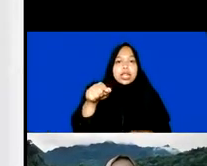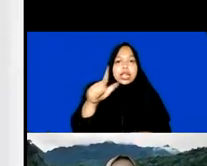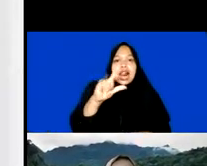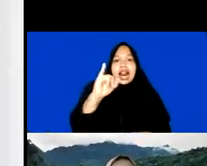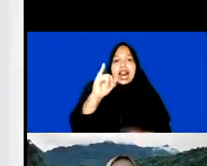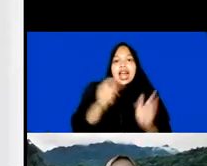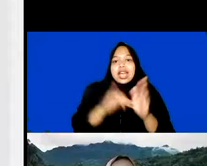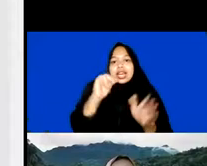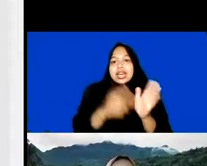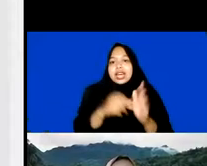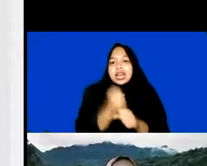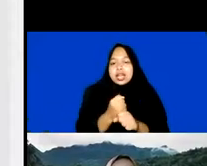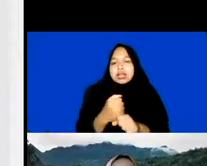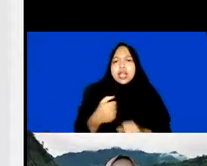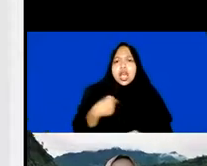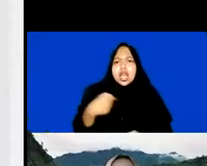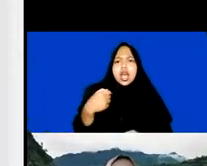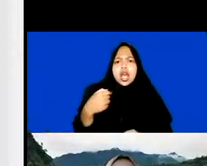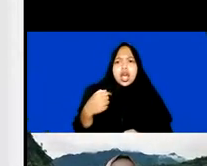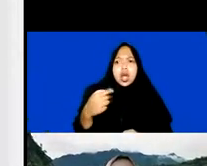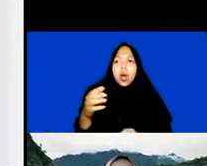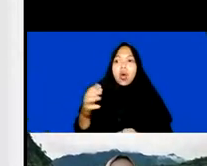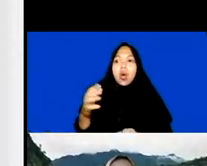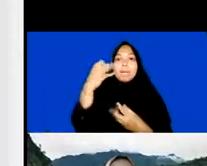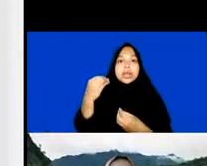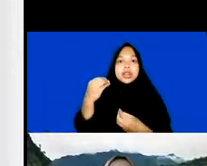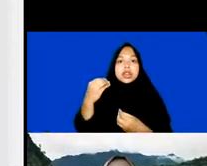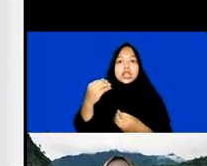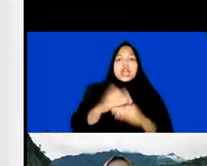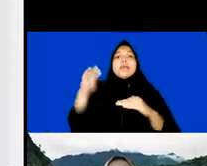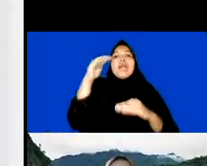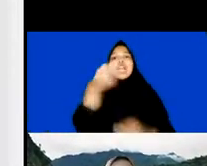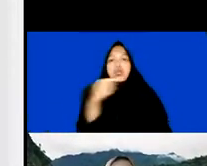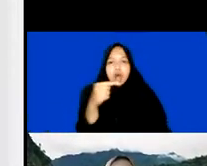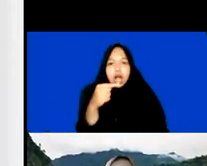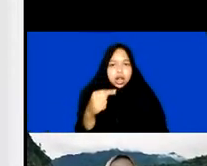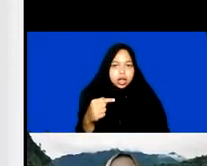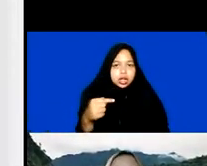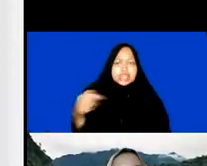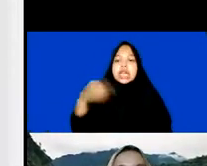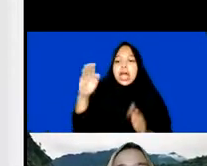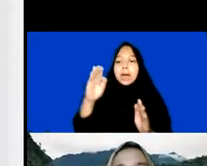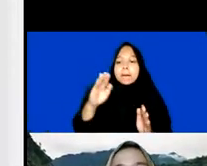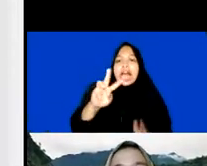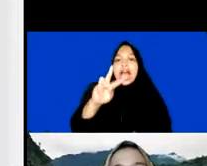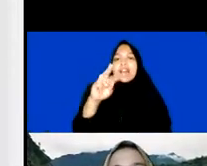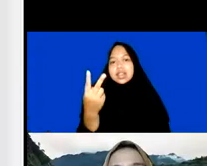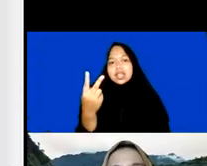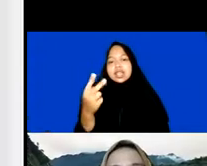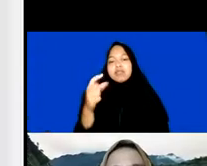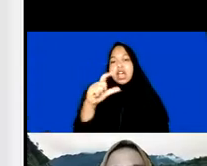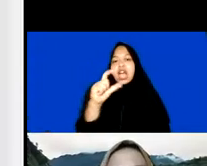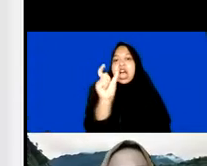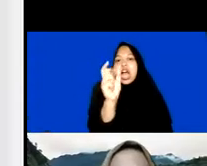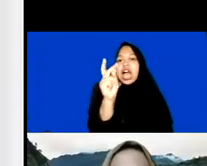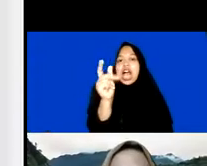kan saya menemukan banyak kelebihan dan kekurangannya ya. Akhirnya dari situ saya beralih ke carving agar objek yang saya